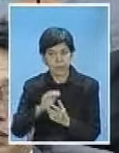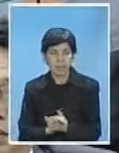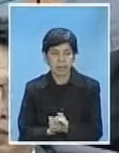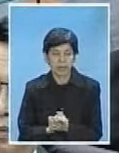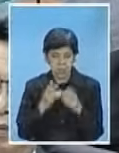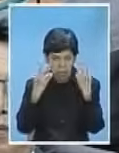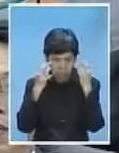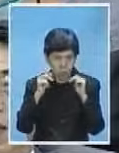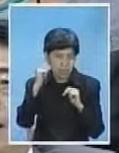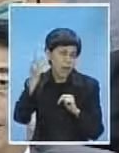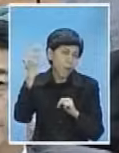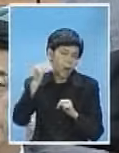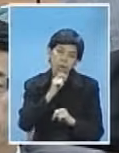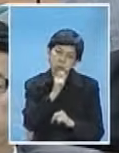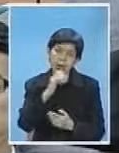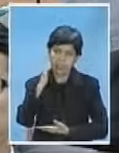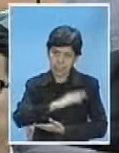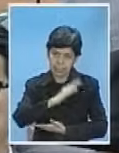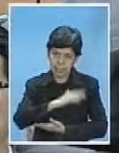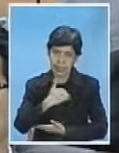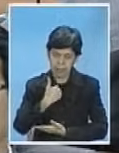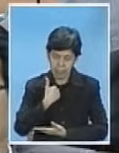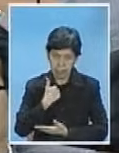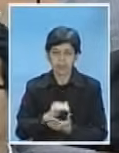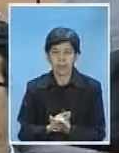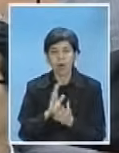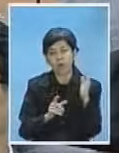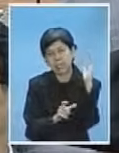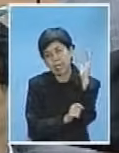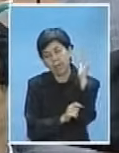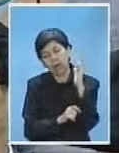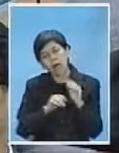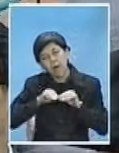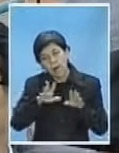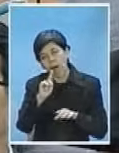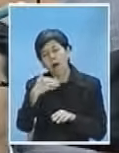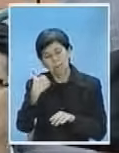2554อดีตนายกรัฐมนตรีทักษิณได้สัมภาษณ์หนังสือพิมพ์ Straits Times ของสิงคโปร์ว่